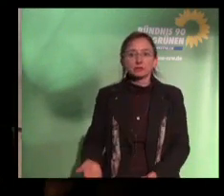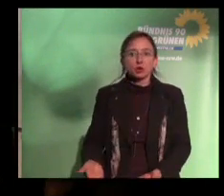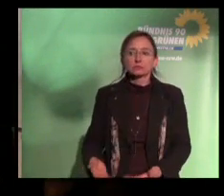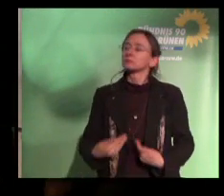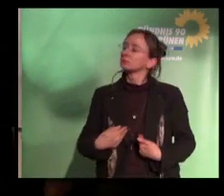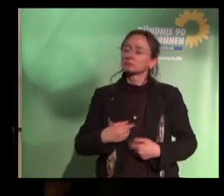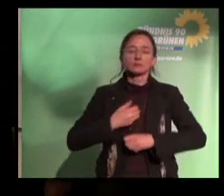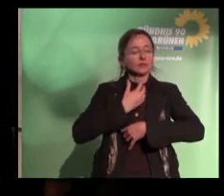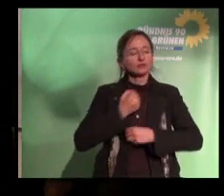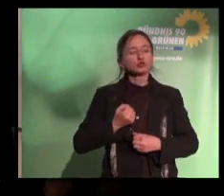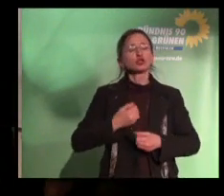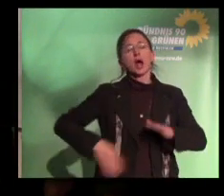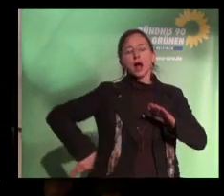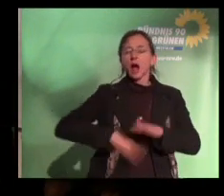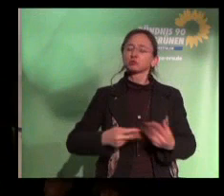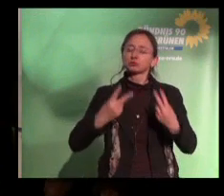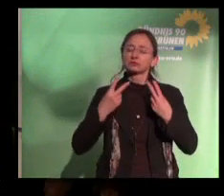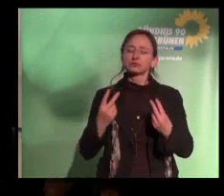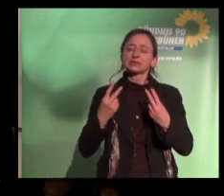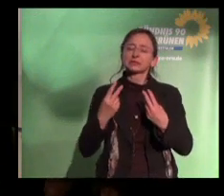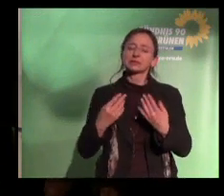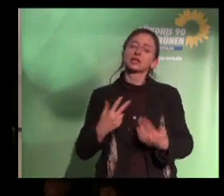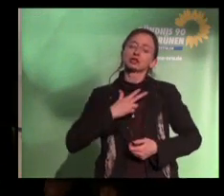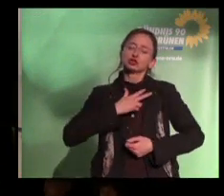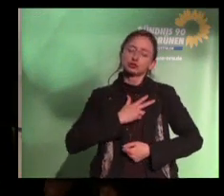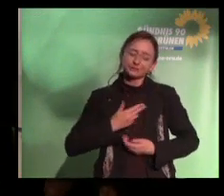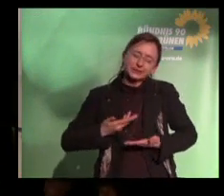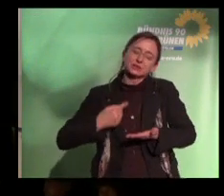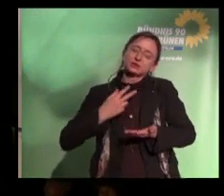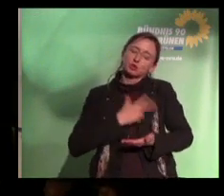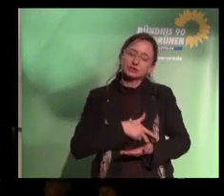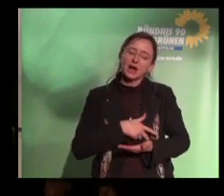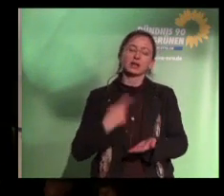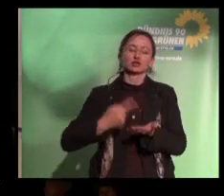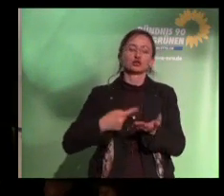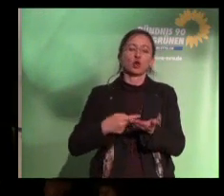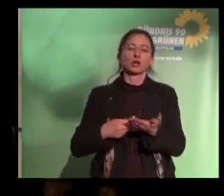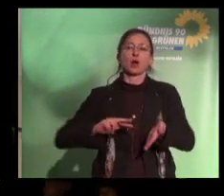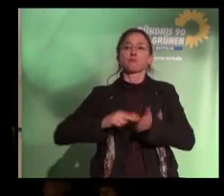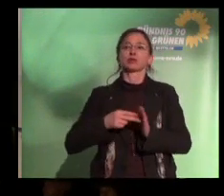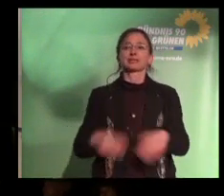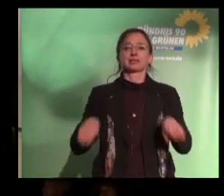Das wollen wir umsetzen. Wir können es nicht immer den kleinen Leuten zumuten.